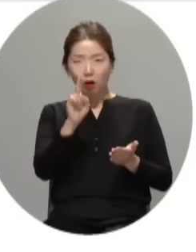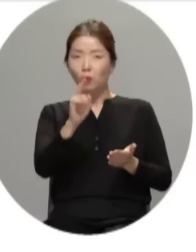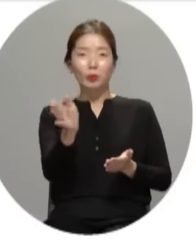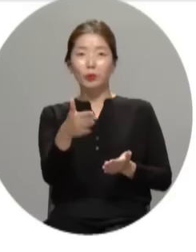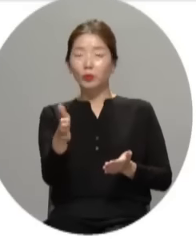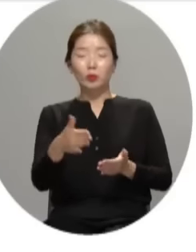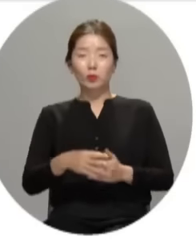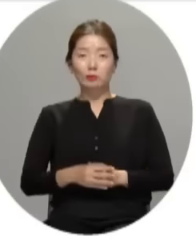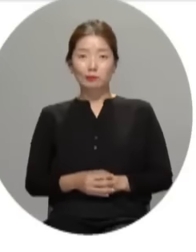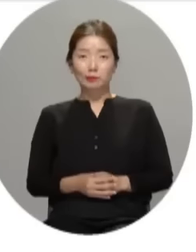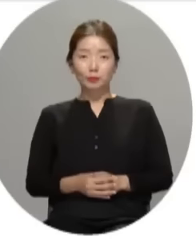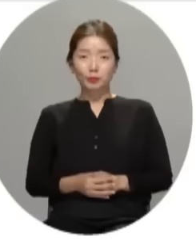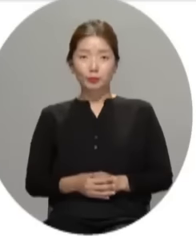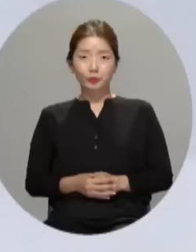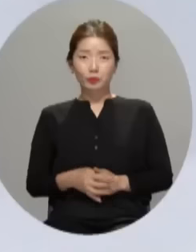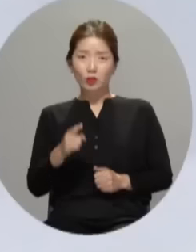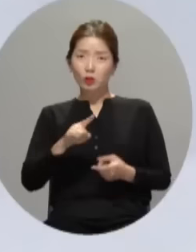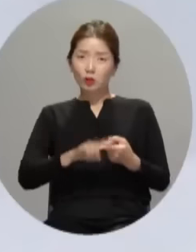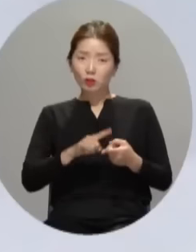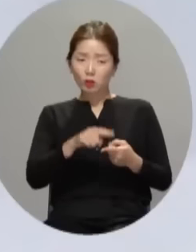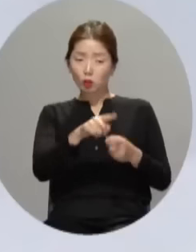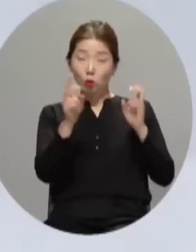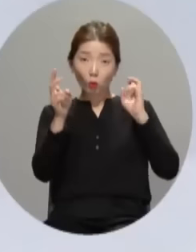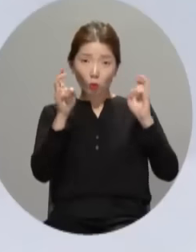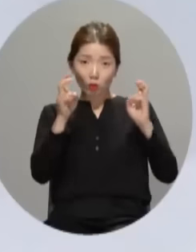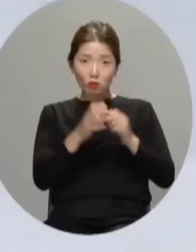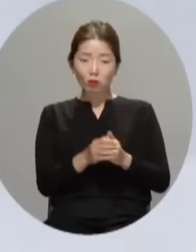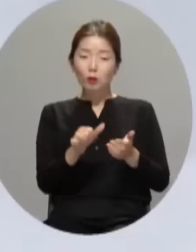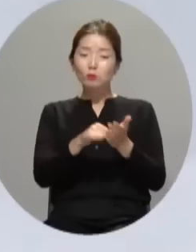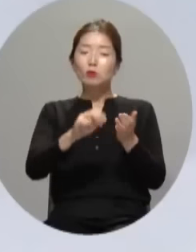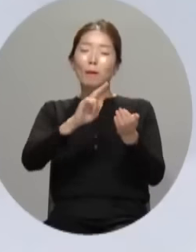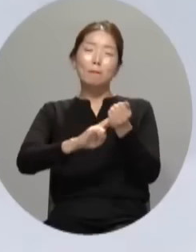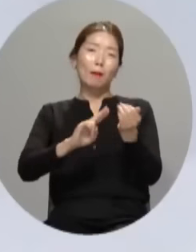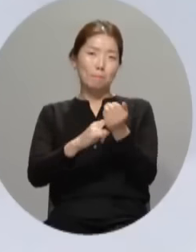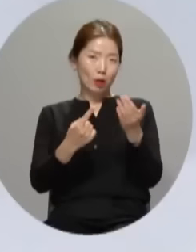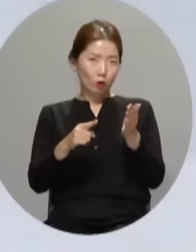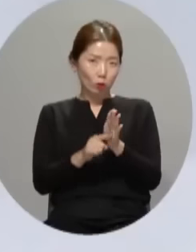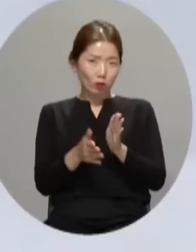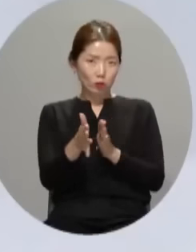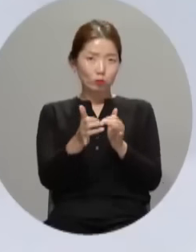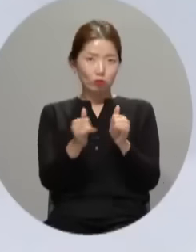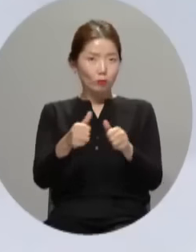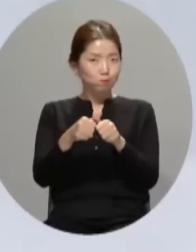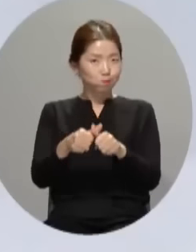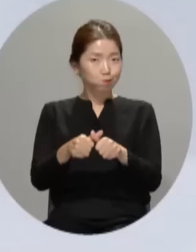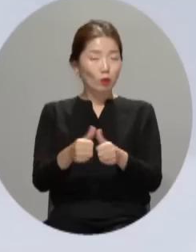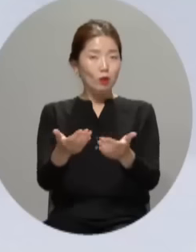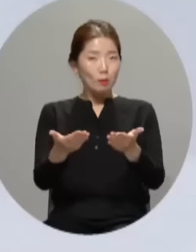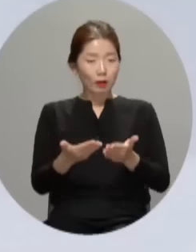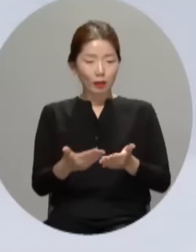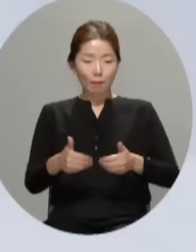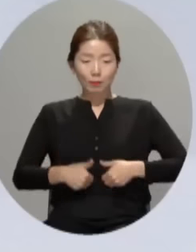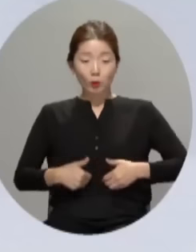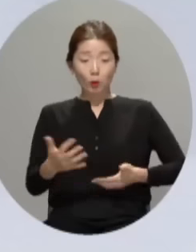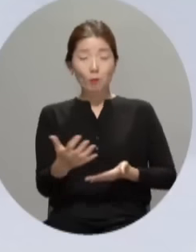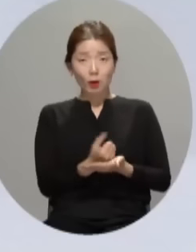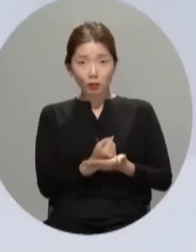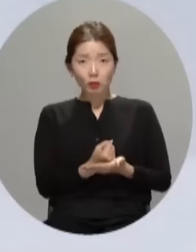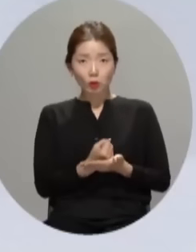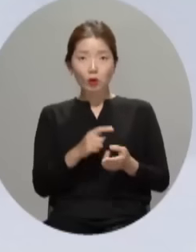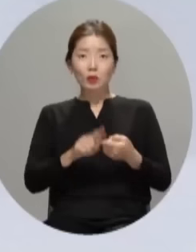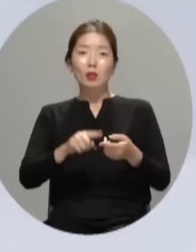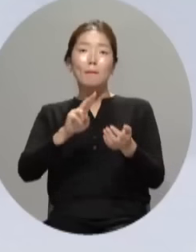확인되지 않습니다. 이에 대해 캠틱 측은 제품 판매를 위해 전문가 자문을 받아 필요한 인증을 획득한